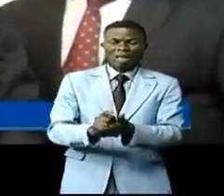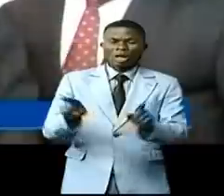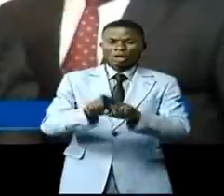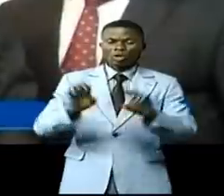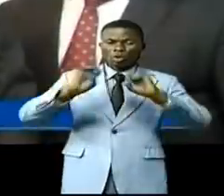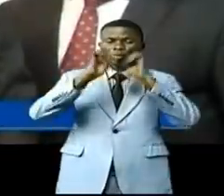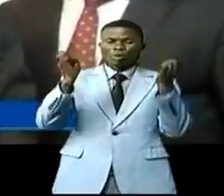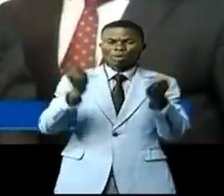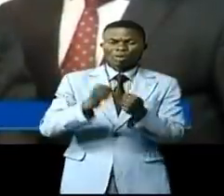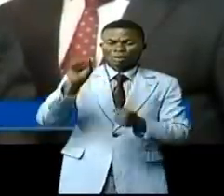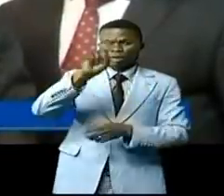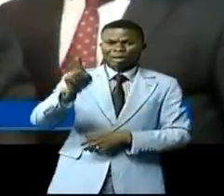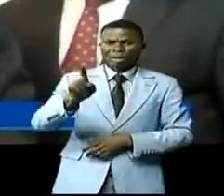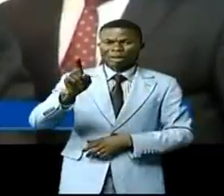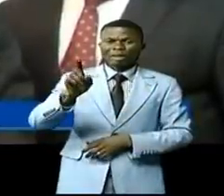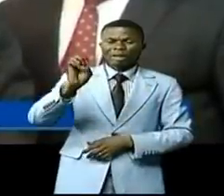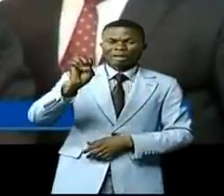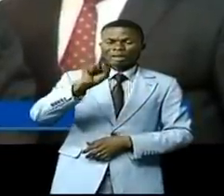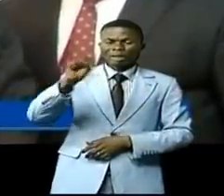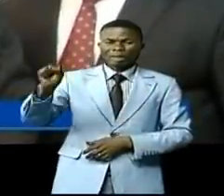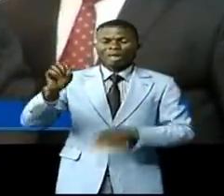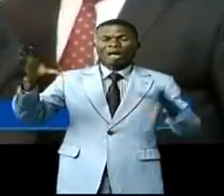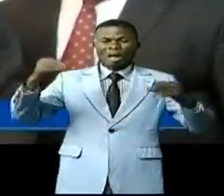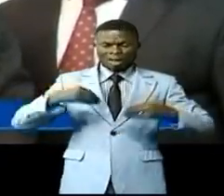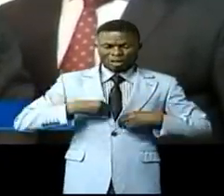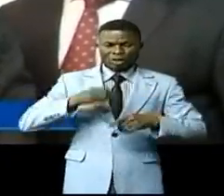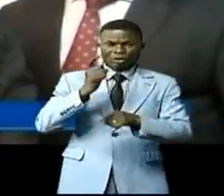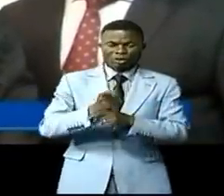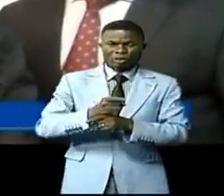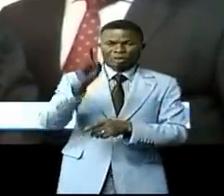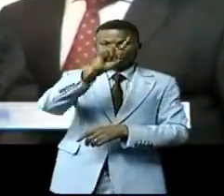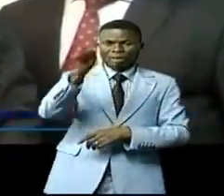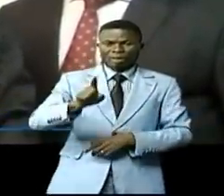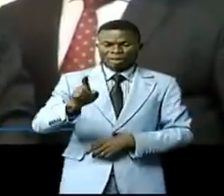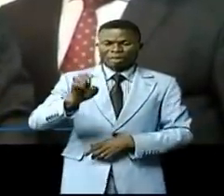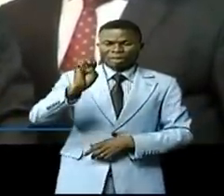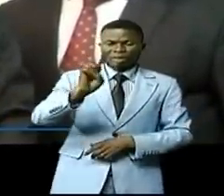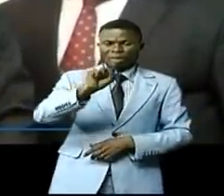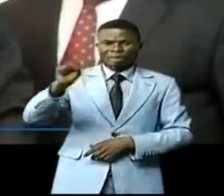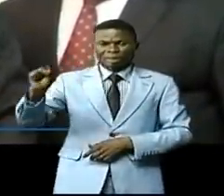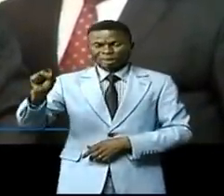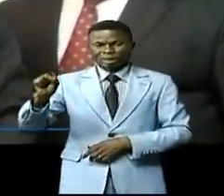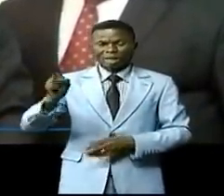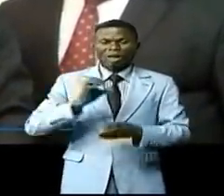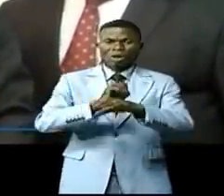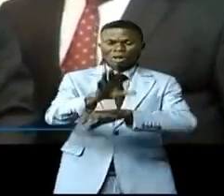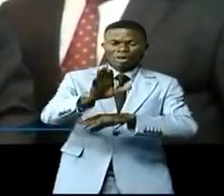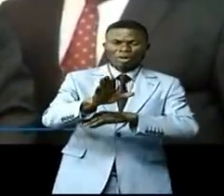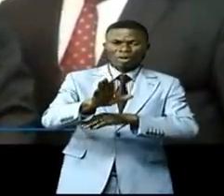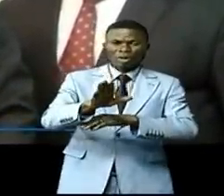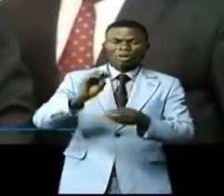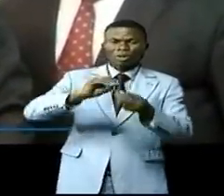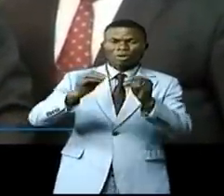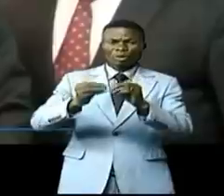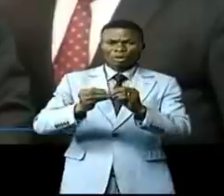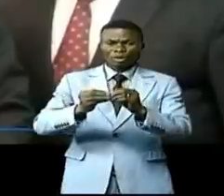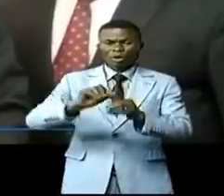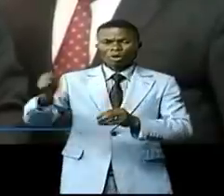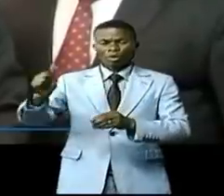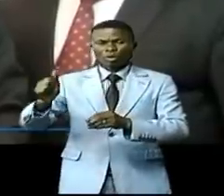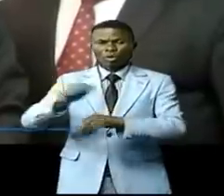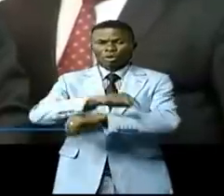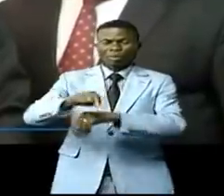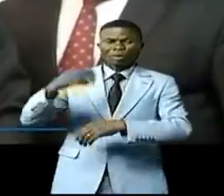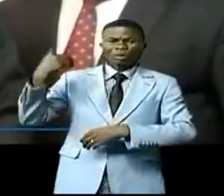S. Donc maintenant, ces entreprises-là sont reconnues comme entreprise S. Nous allons envoyer leur numéro au niveau des autres services de